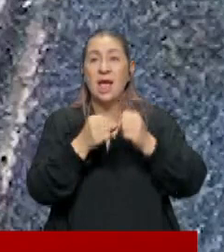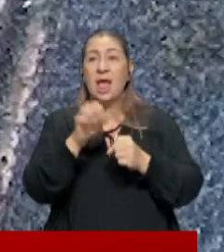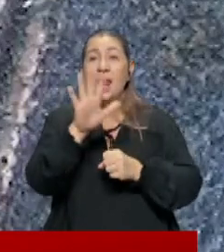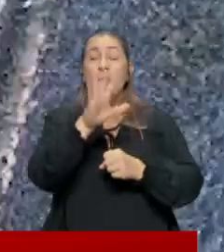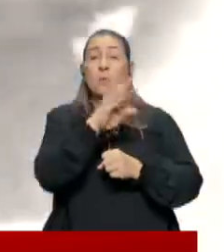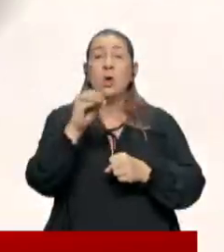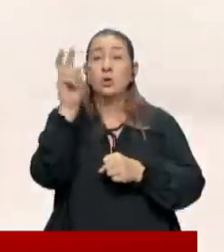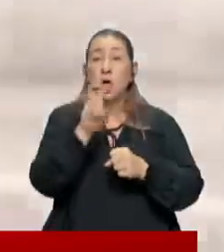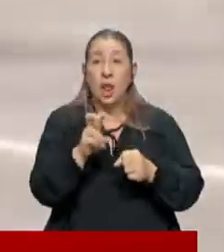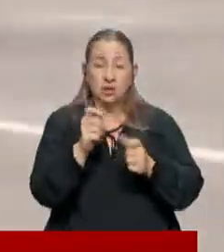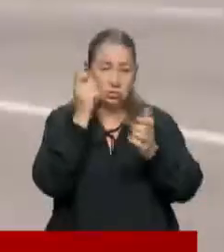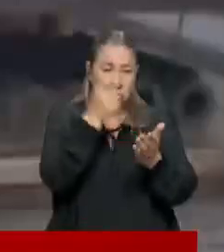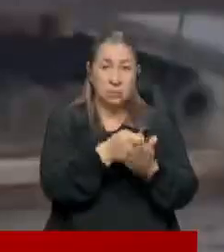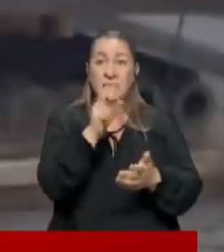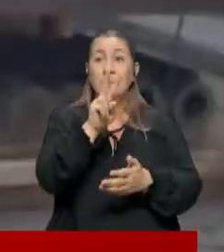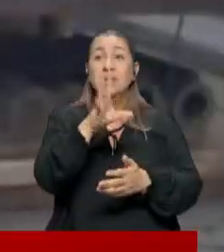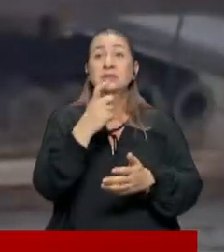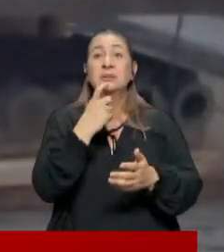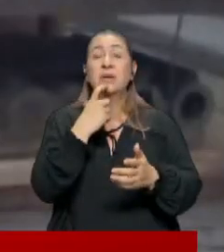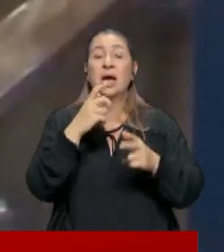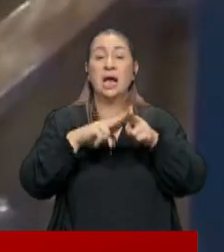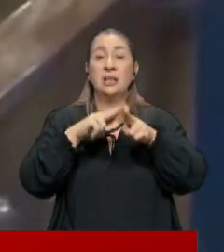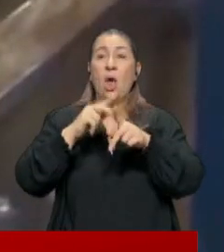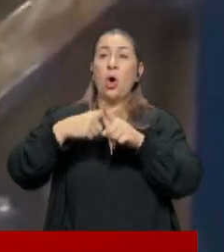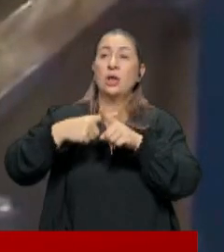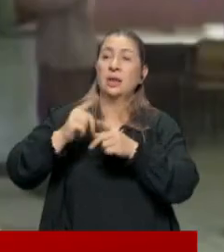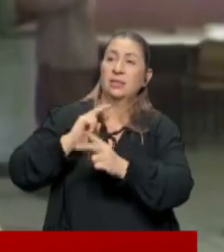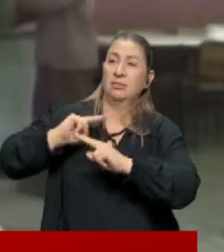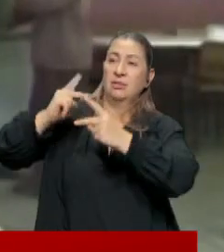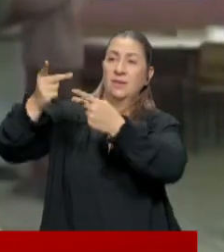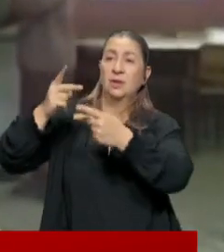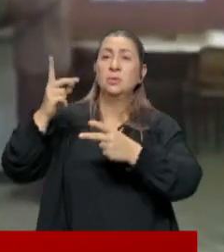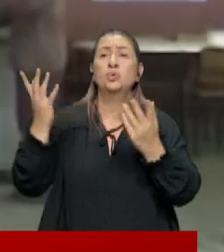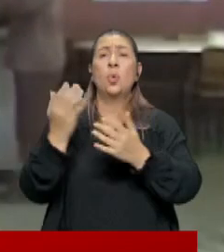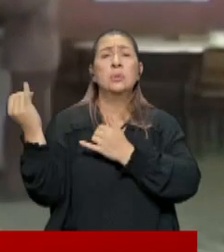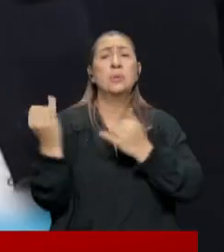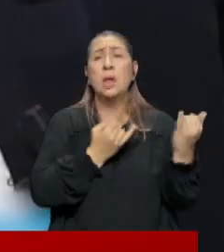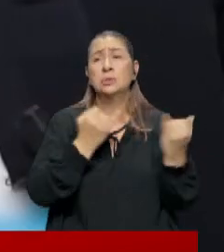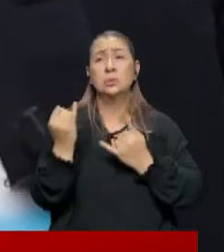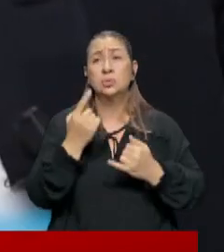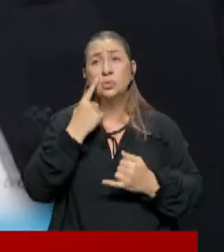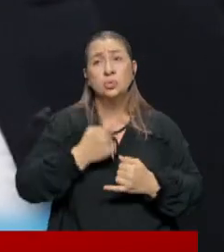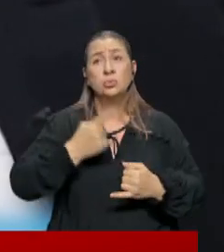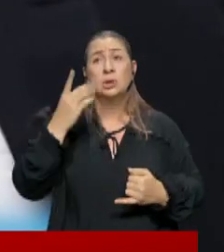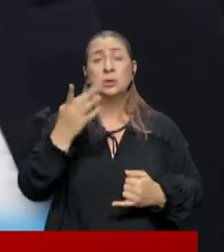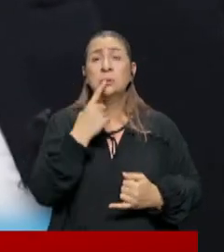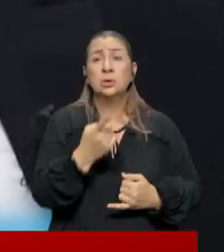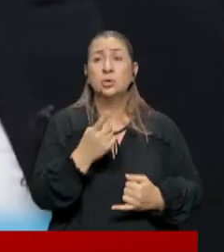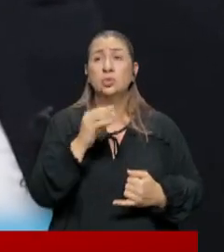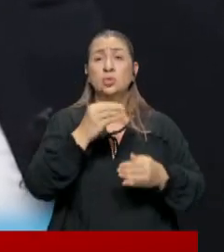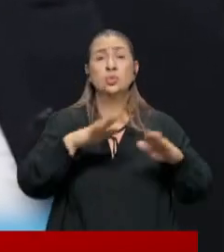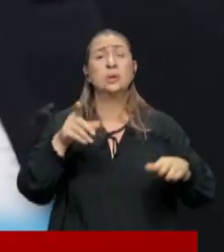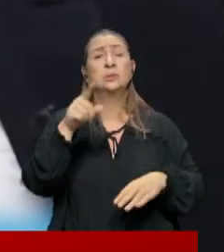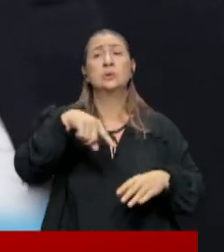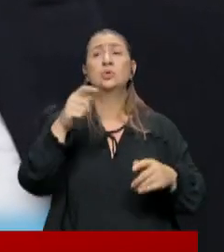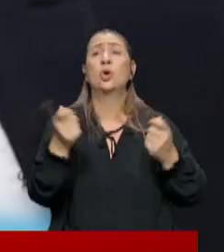50 milyon dolar yatırım şartıyla 25 yıllığına Katar ortaklığına devretti. Devir çok tartışıldı. Cumhurbaşkanı dedi ki çocuklar